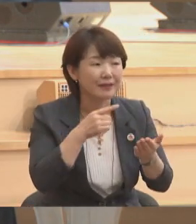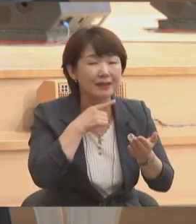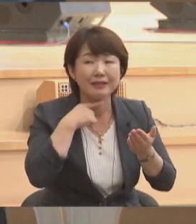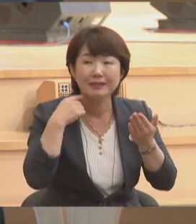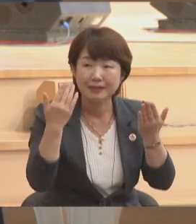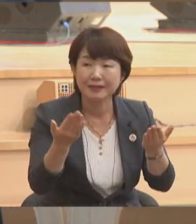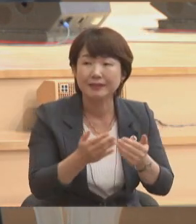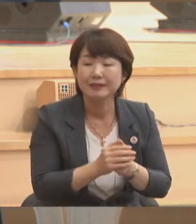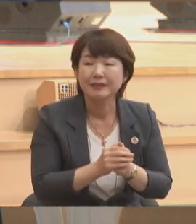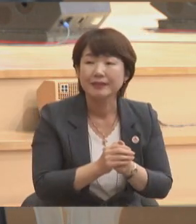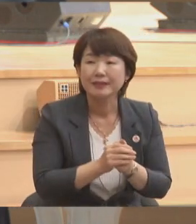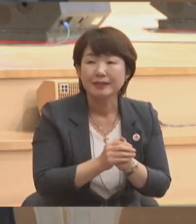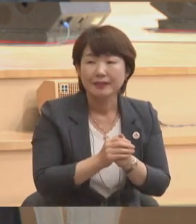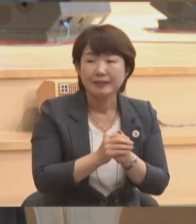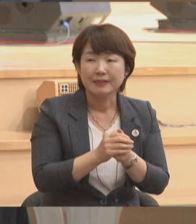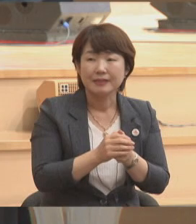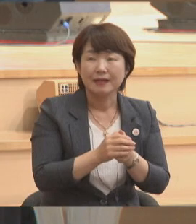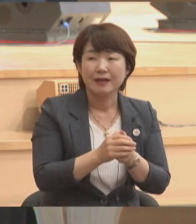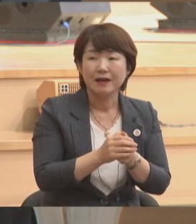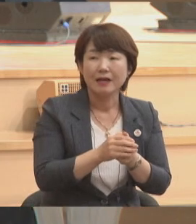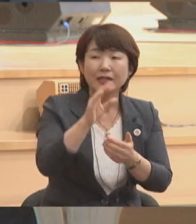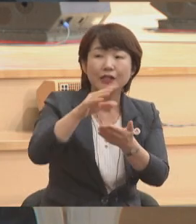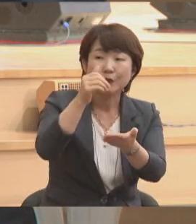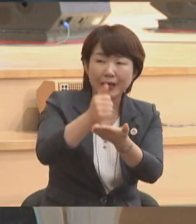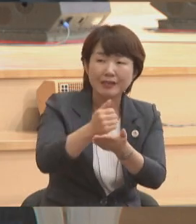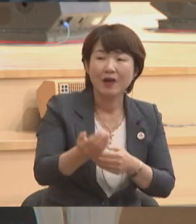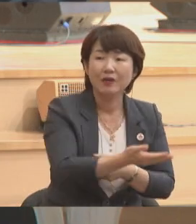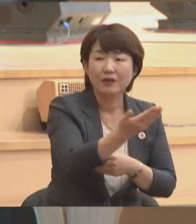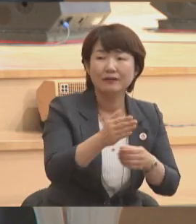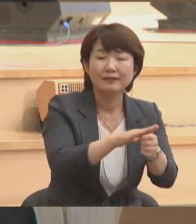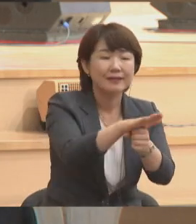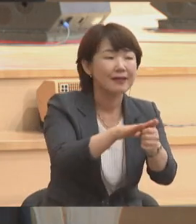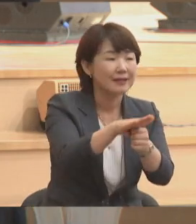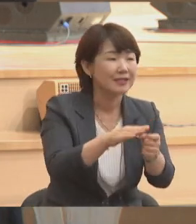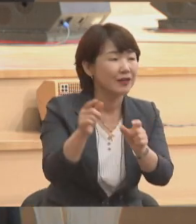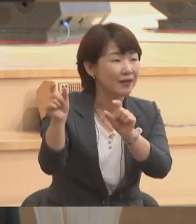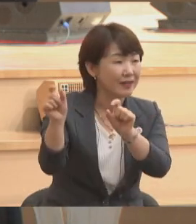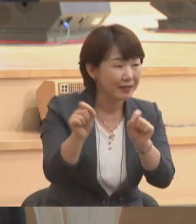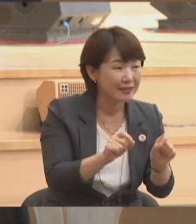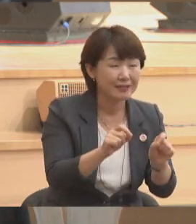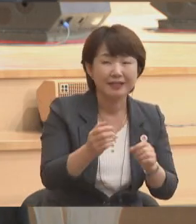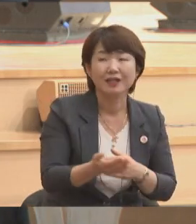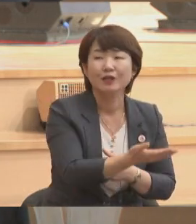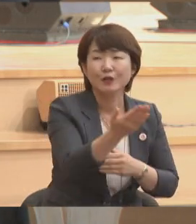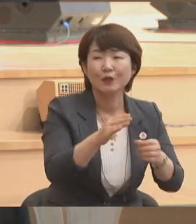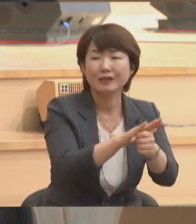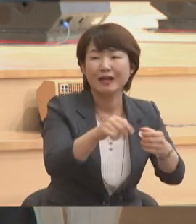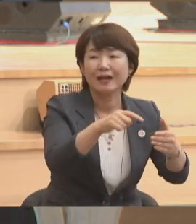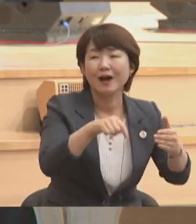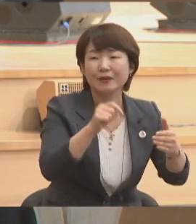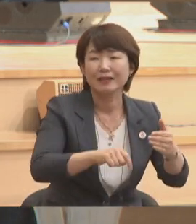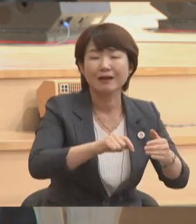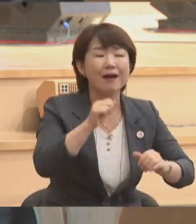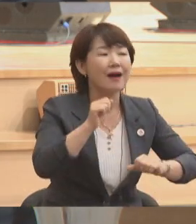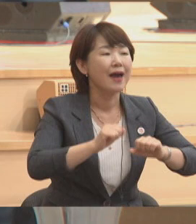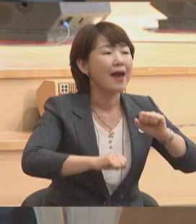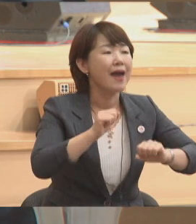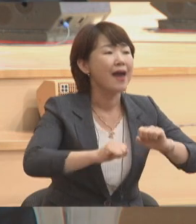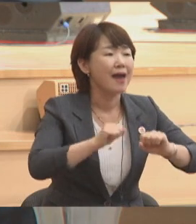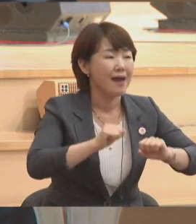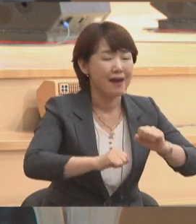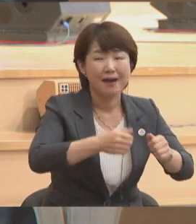2절 시작. 그리스도께서 너희를 사랑하신 것 같이 너희도 사랑 가운데서 행하라. 아멘. 여기